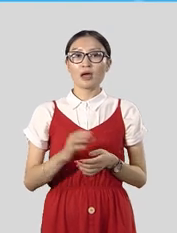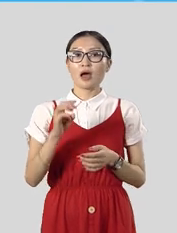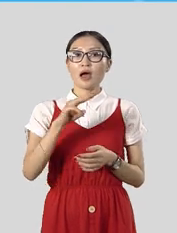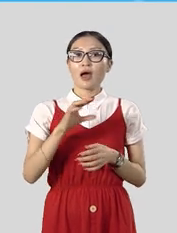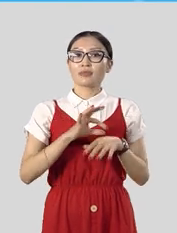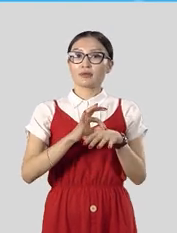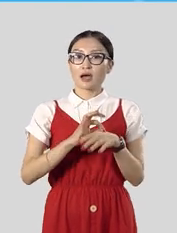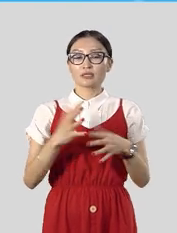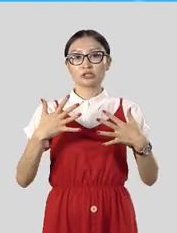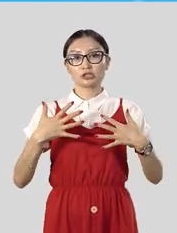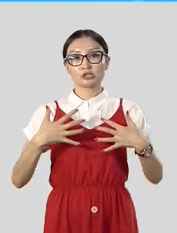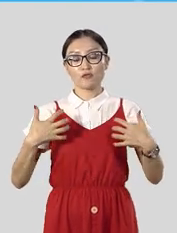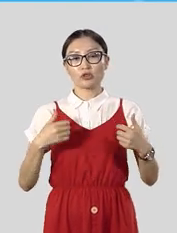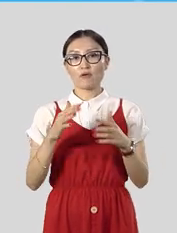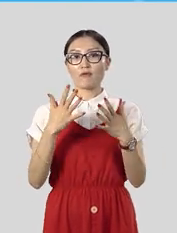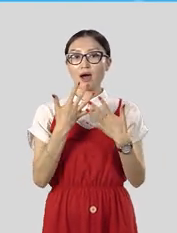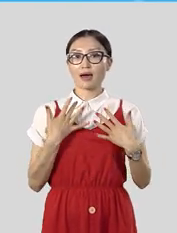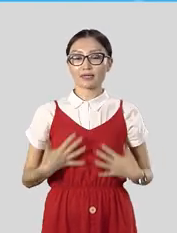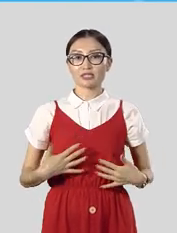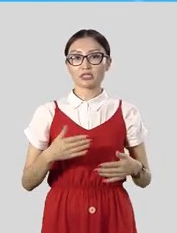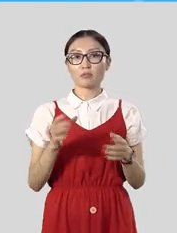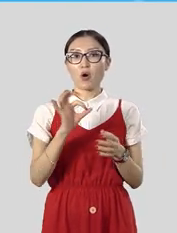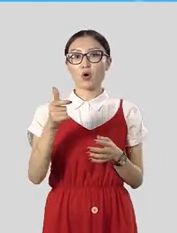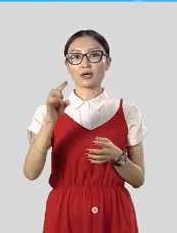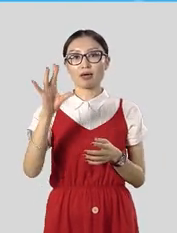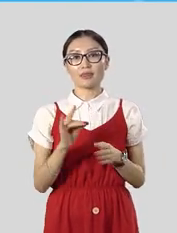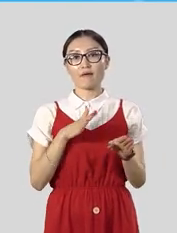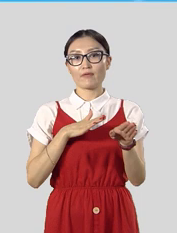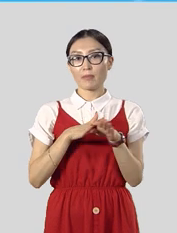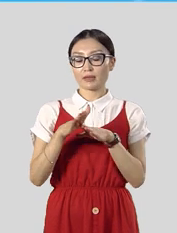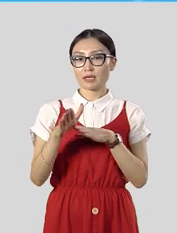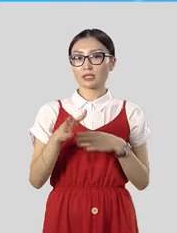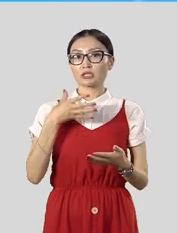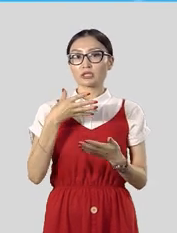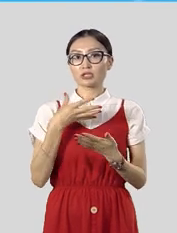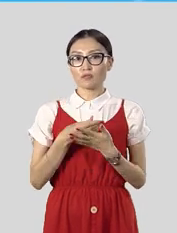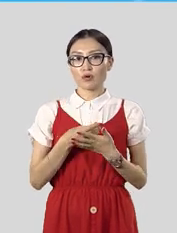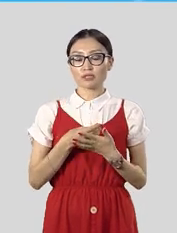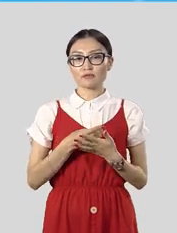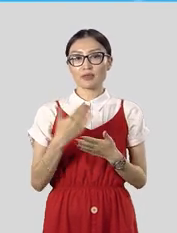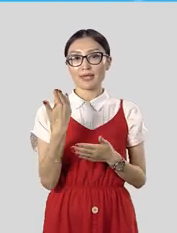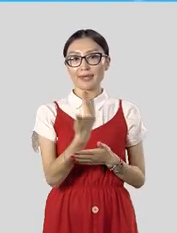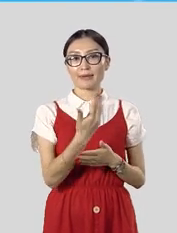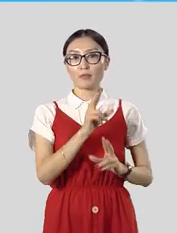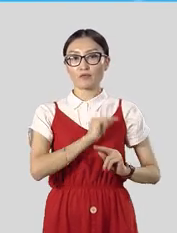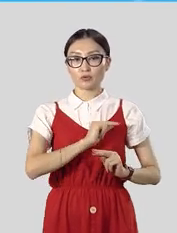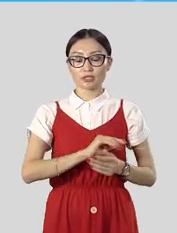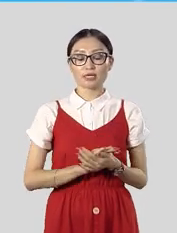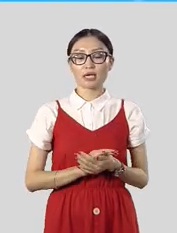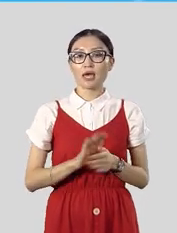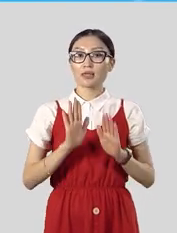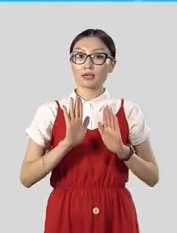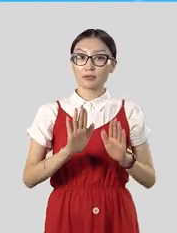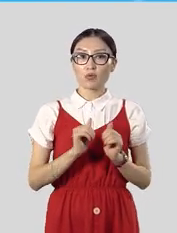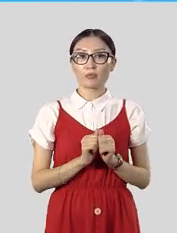Ткани животного организма образуют органы, выполняющие свойственные им функции.